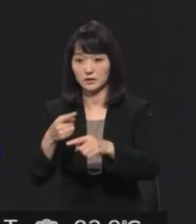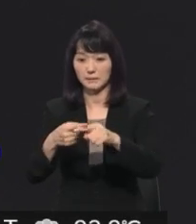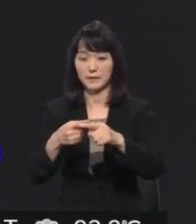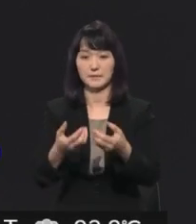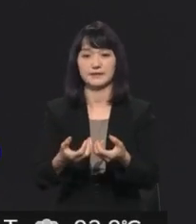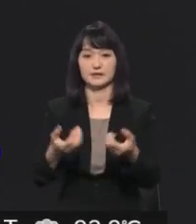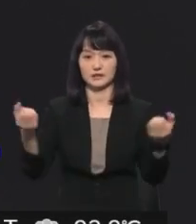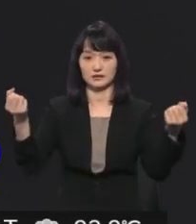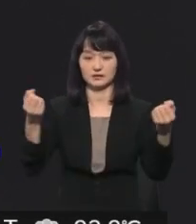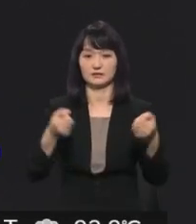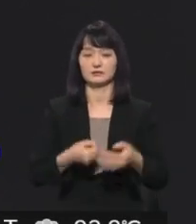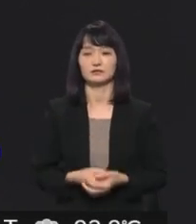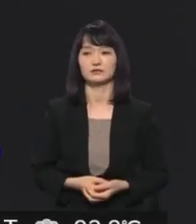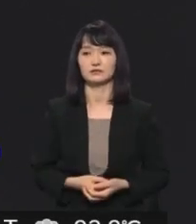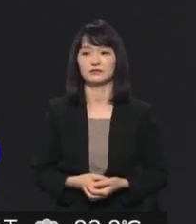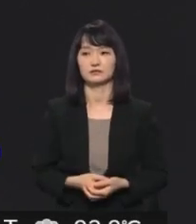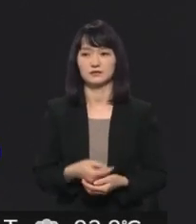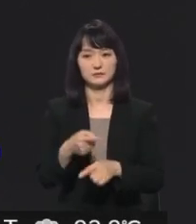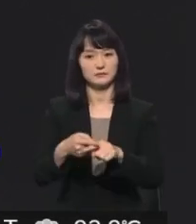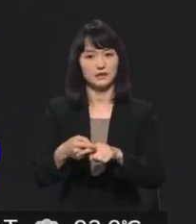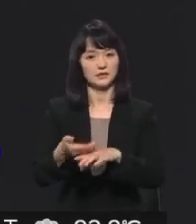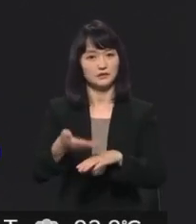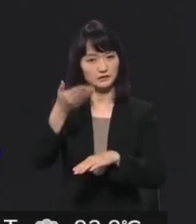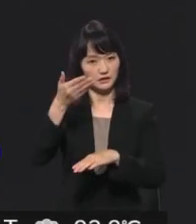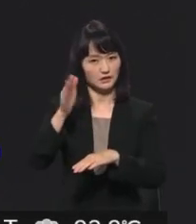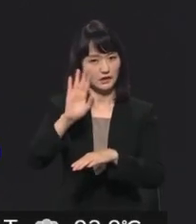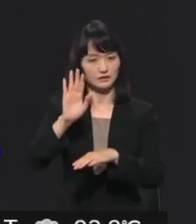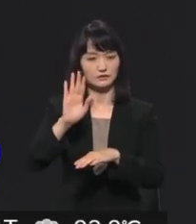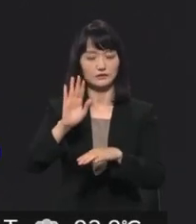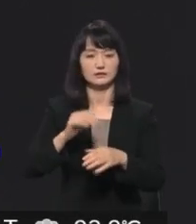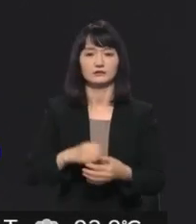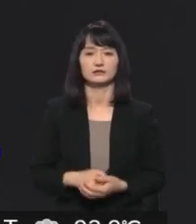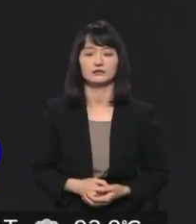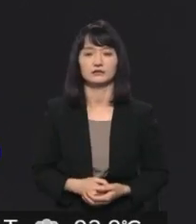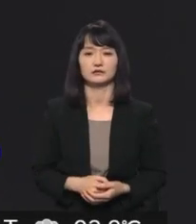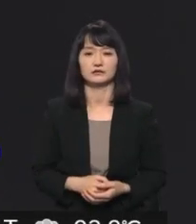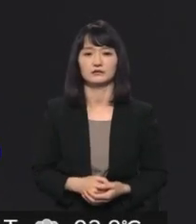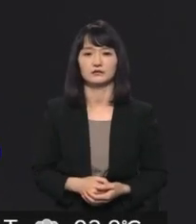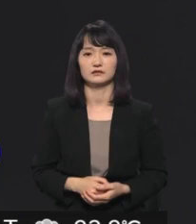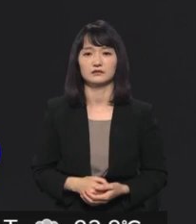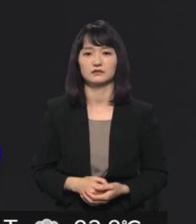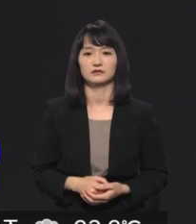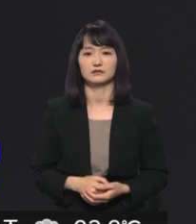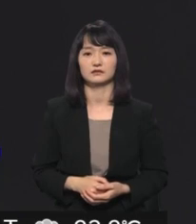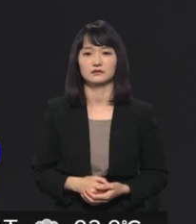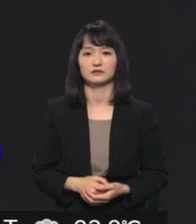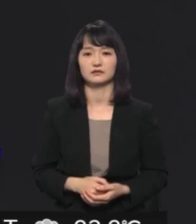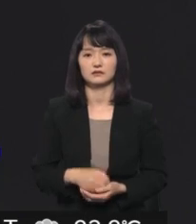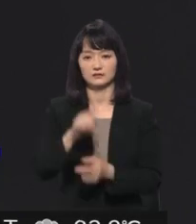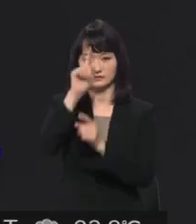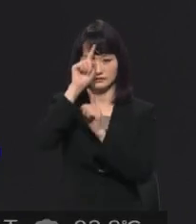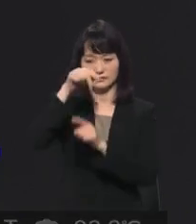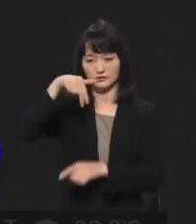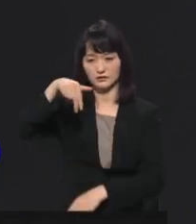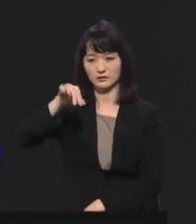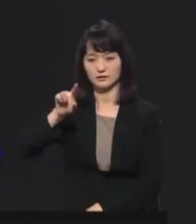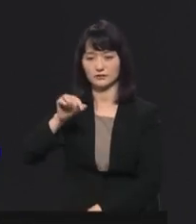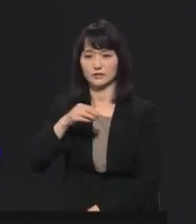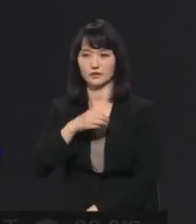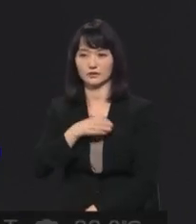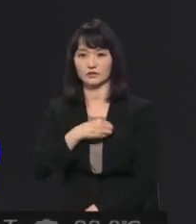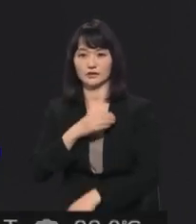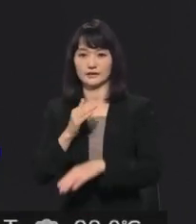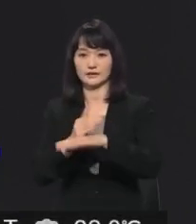고치면 사진이 과반이 아닐 수도 있다는 거 예 우리가 지금 이 젬 영원히 당대표 된 거 가지고 뭐 투표